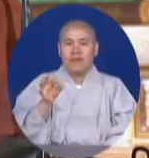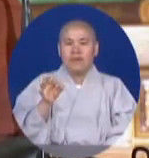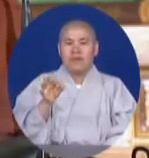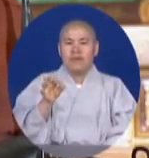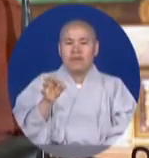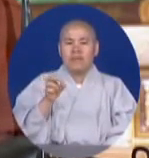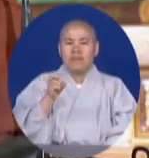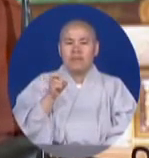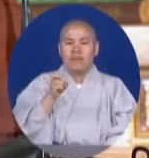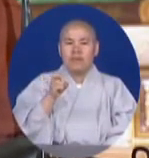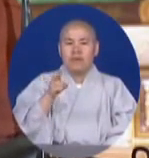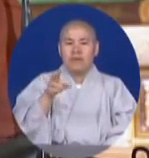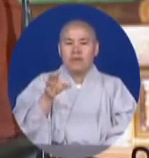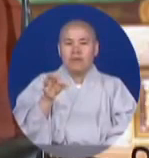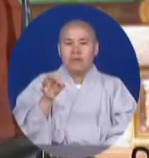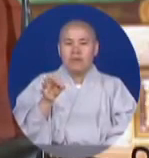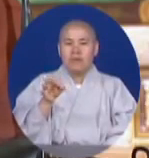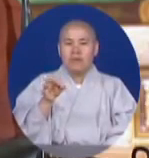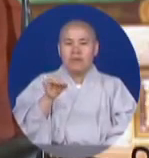당당